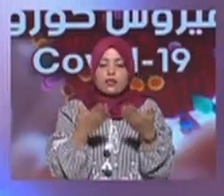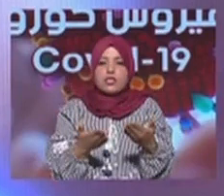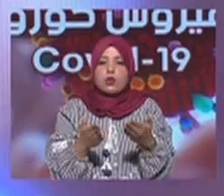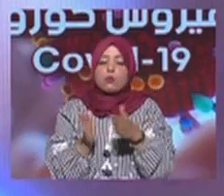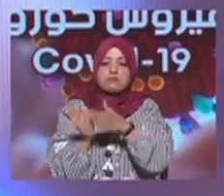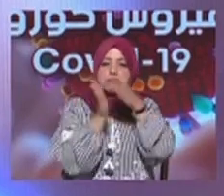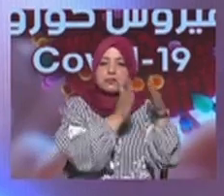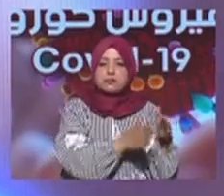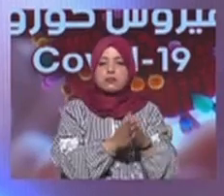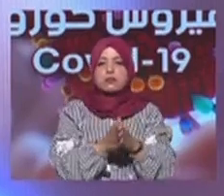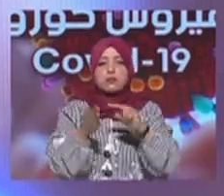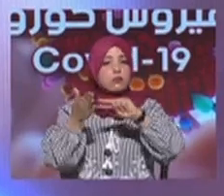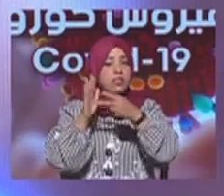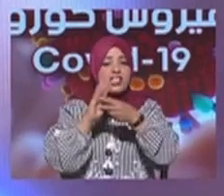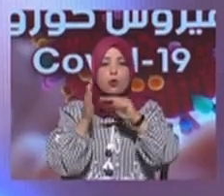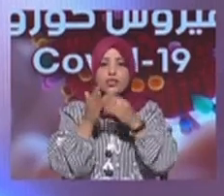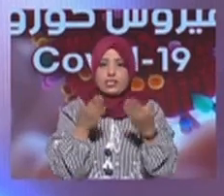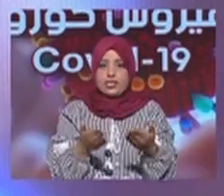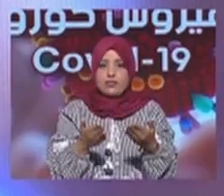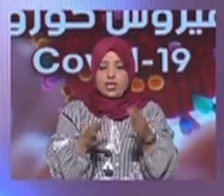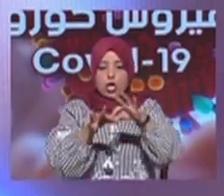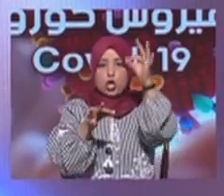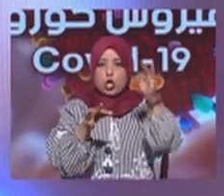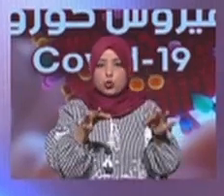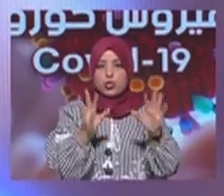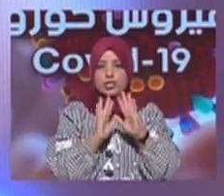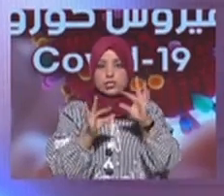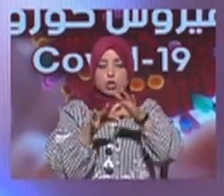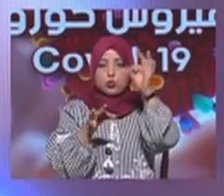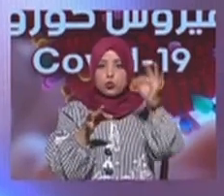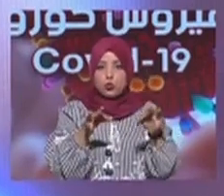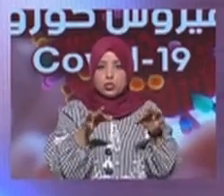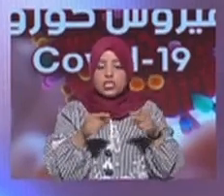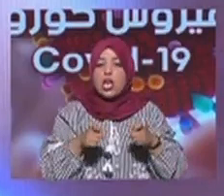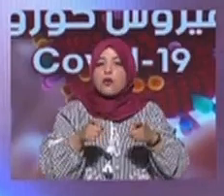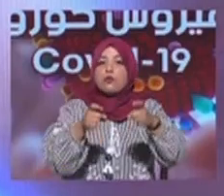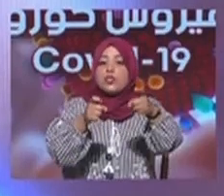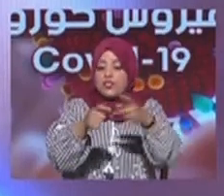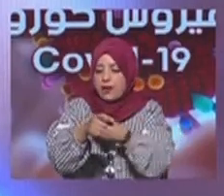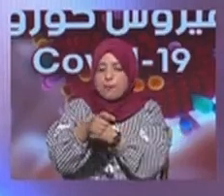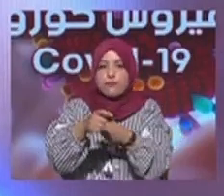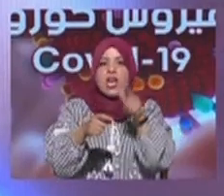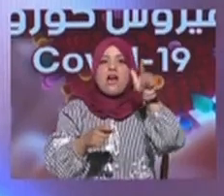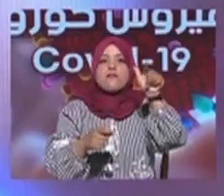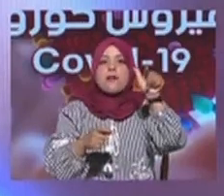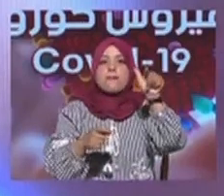معناتها سبيسيفيك معناتها اذا كان لقيت انت لايغين نتاع الفيروس هذايا في التحليل معناتها اكيد اللي هو بوزيتيف alors